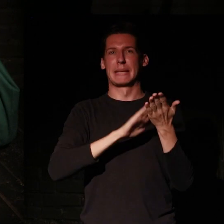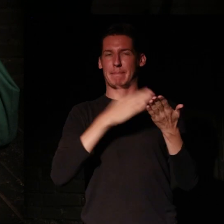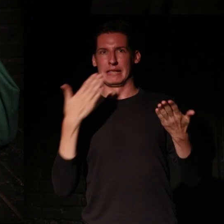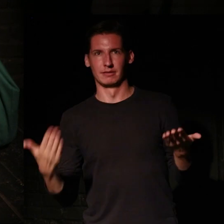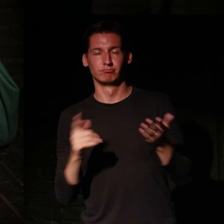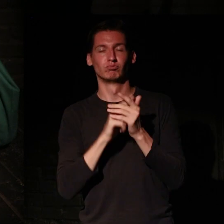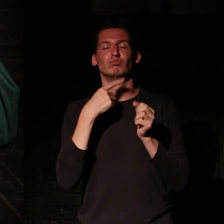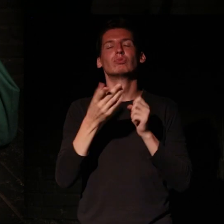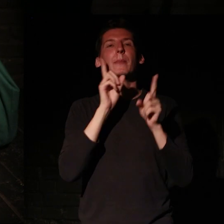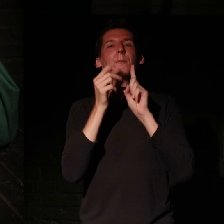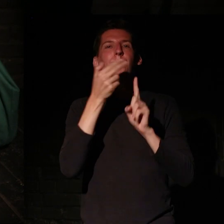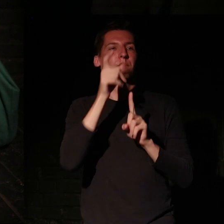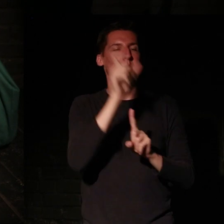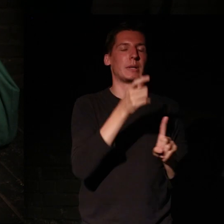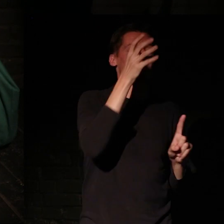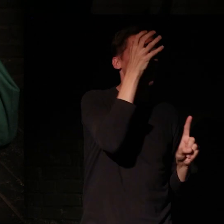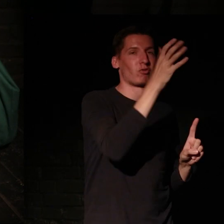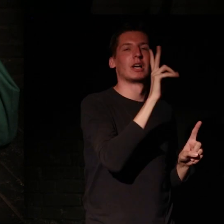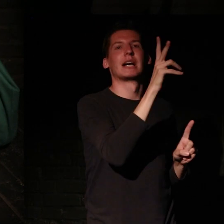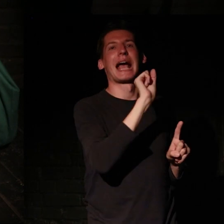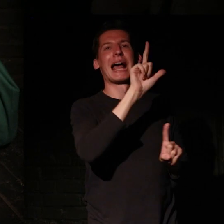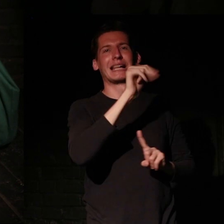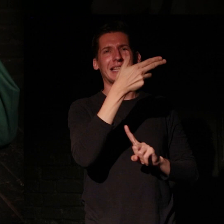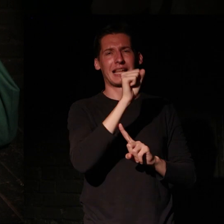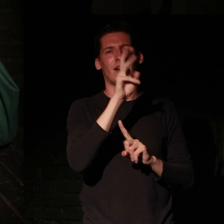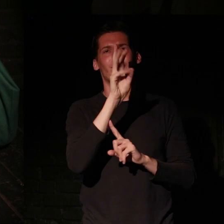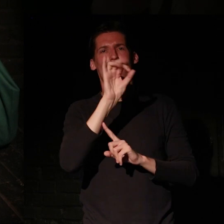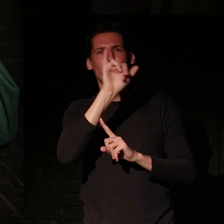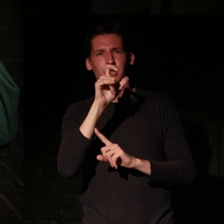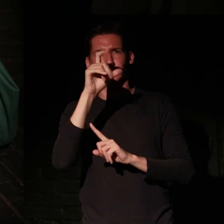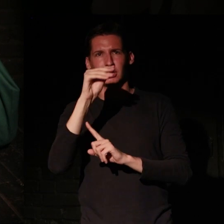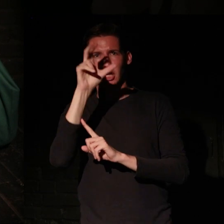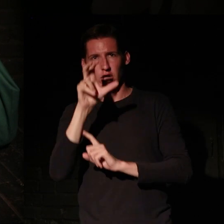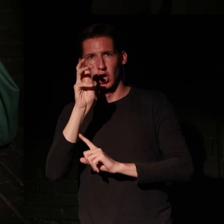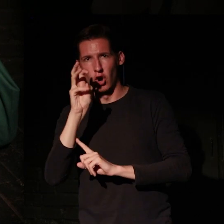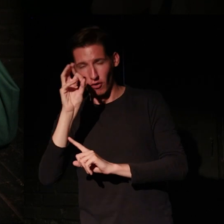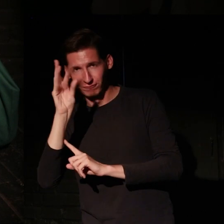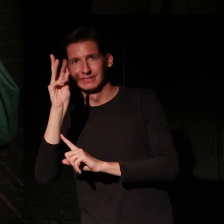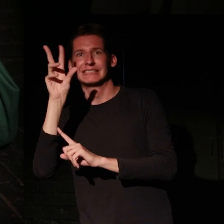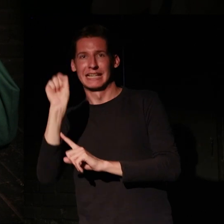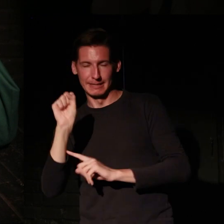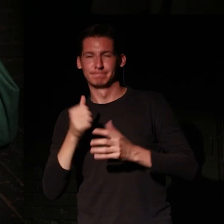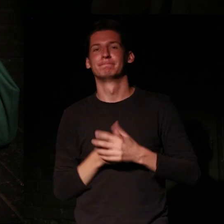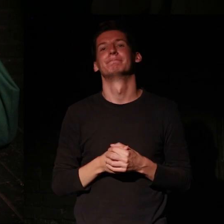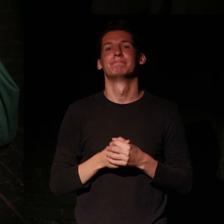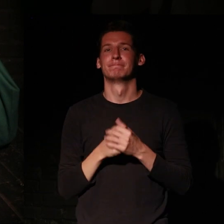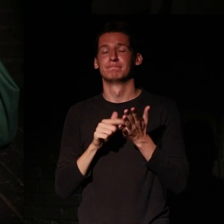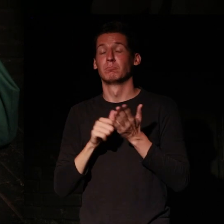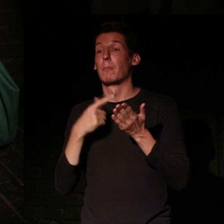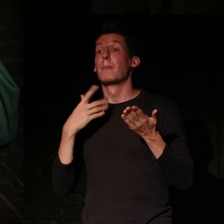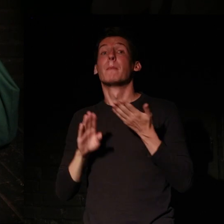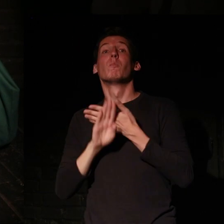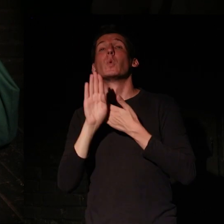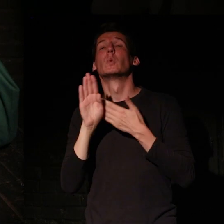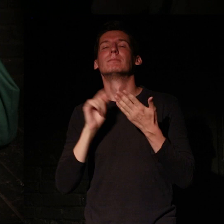Będziemy rozmawiać z panią profesor Kaliną Wojciechowską, którą zaraz Państwu przedstawię. Na początku